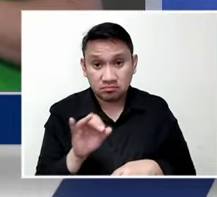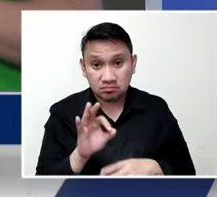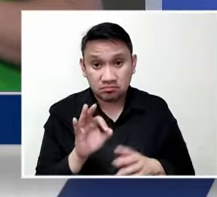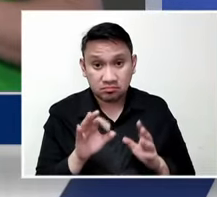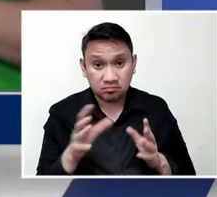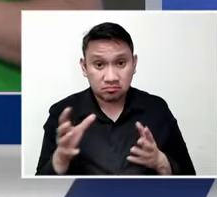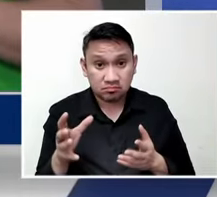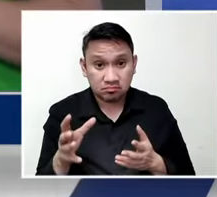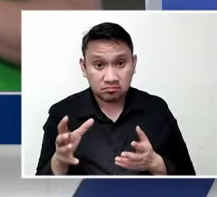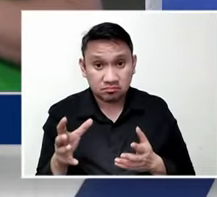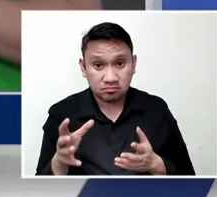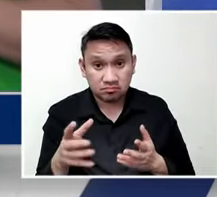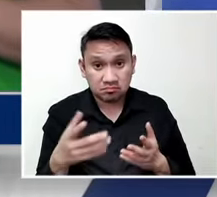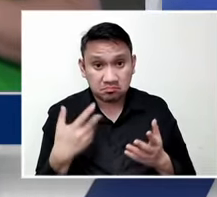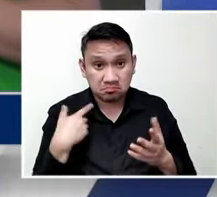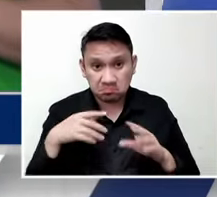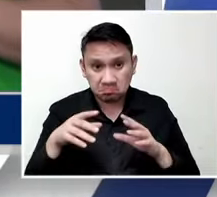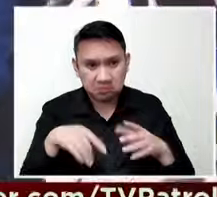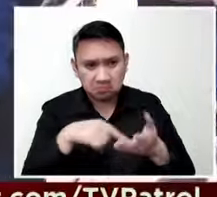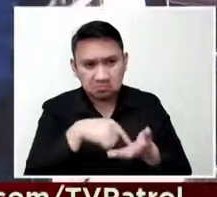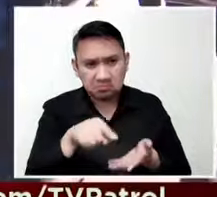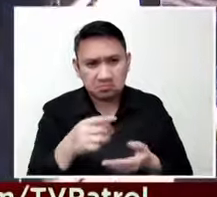nahuli?